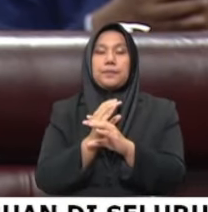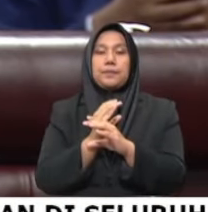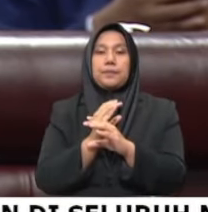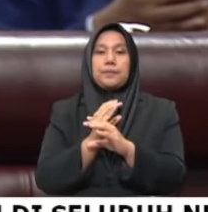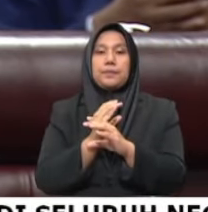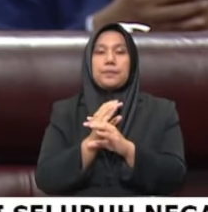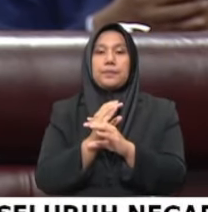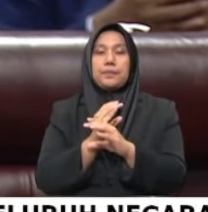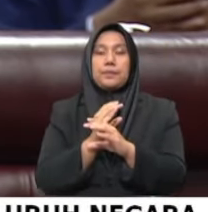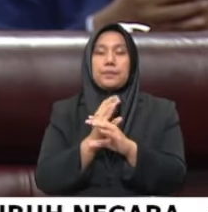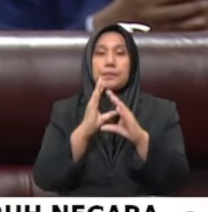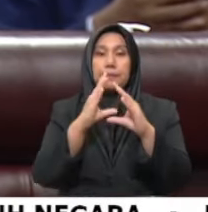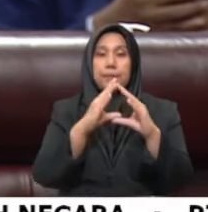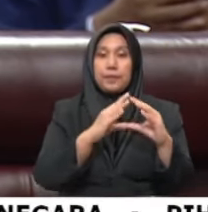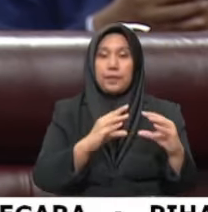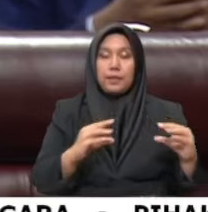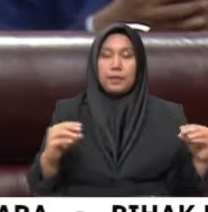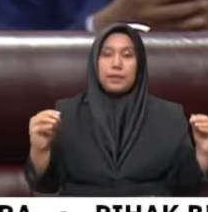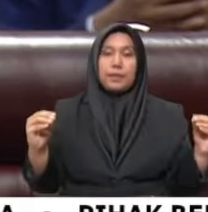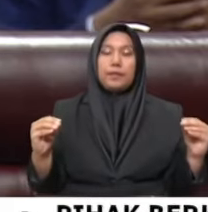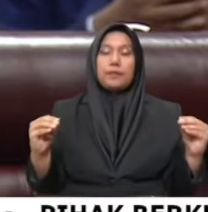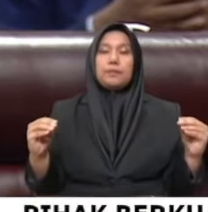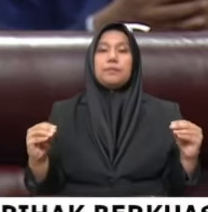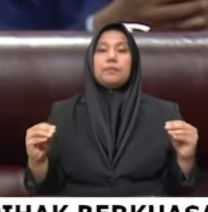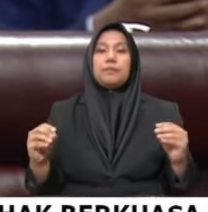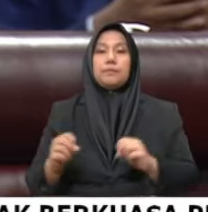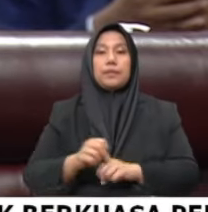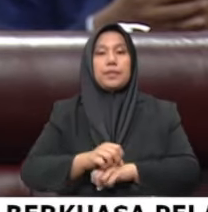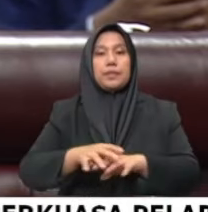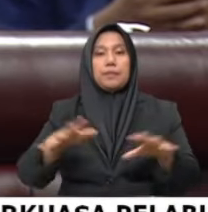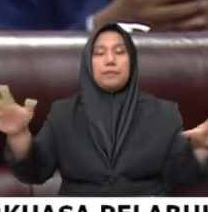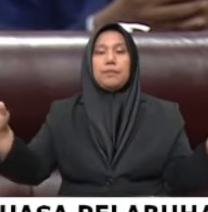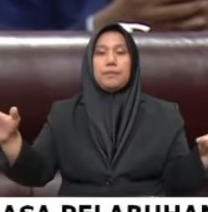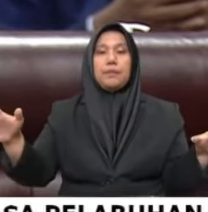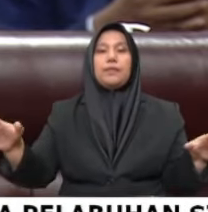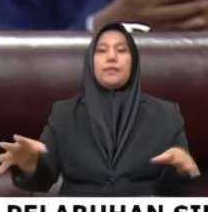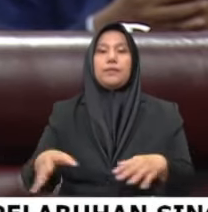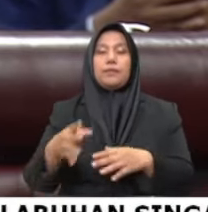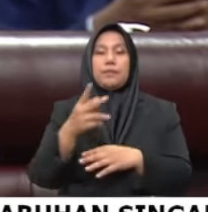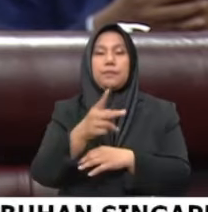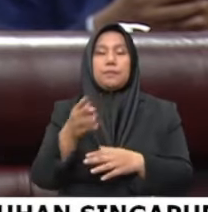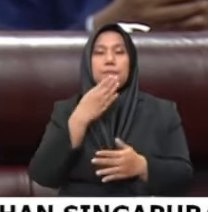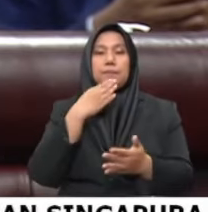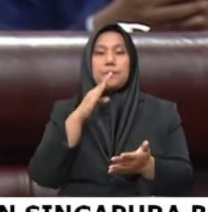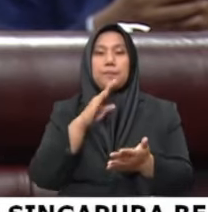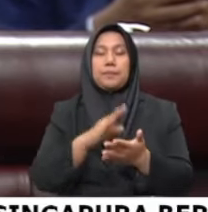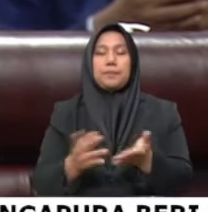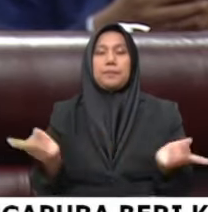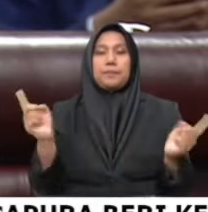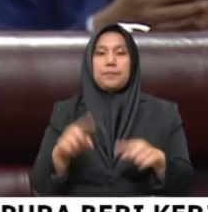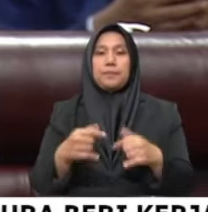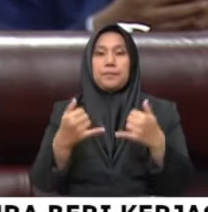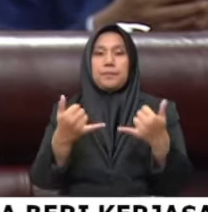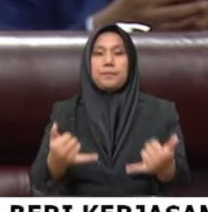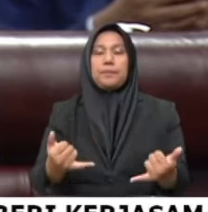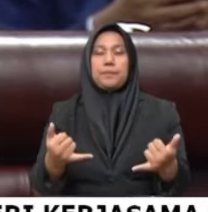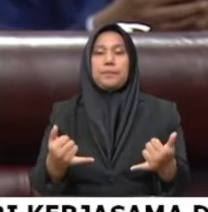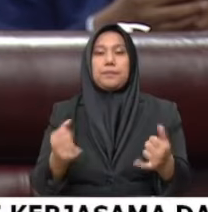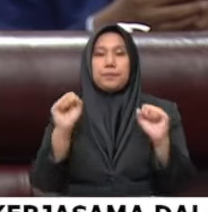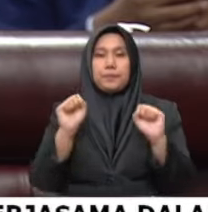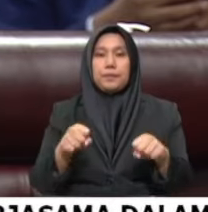kepupusan biodiversiti dan pencemaran alam sekitar yang kita hadapi pada hari ini, ya, agar kita dapat meninggalkan